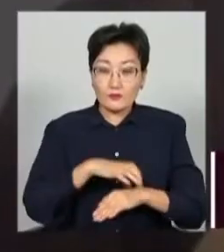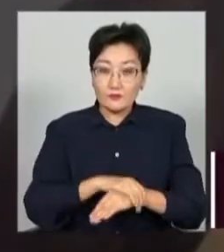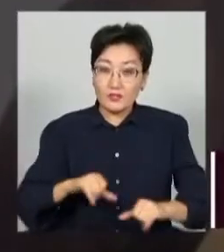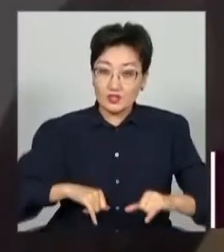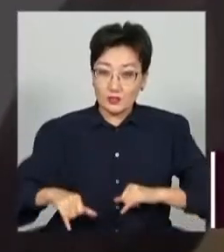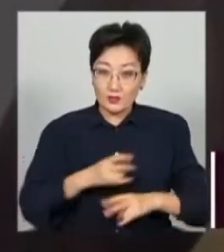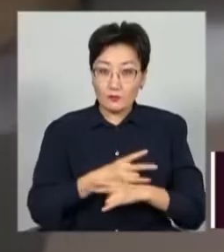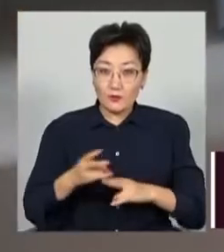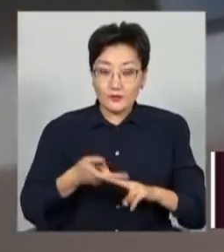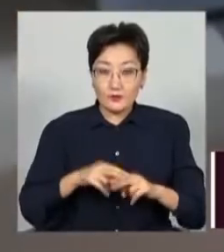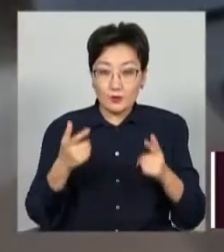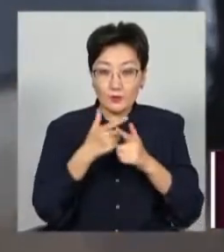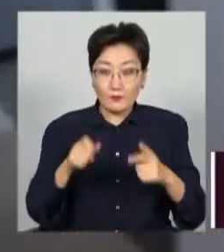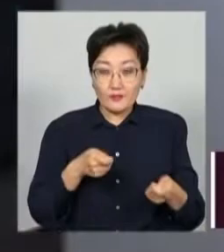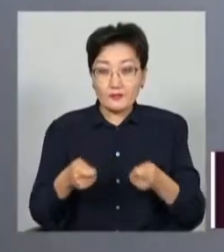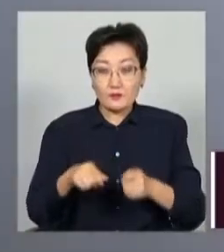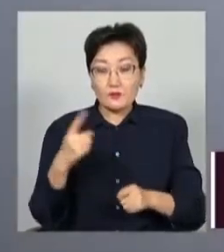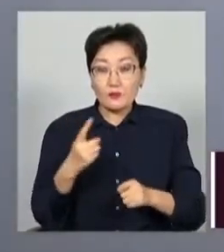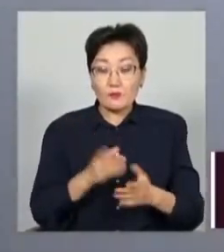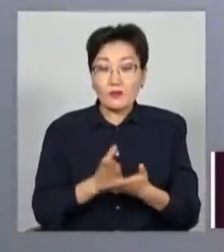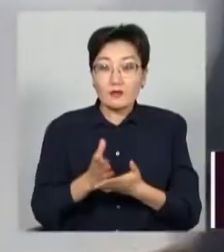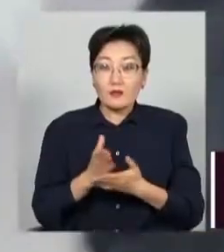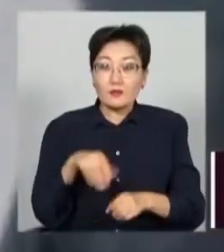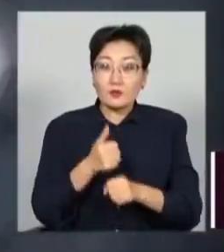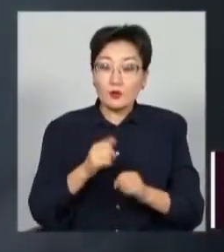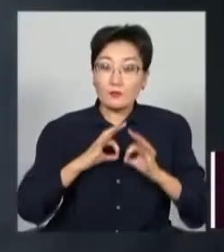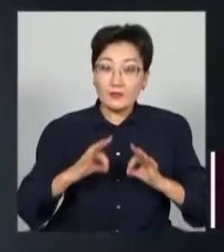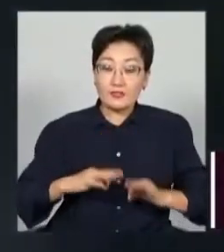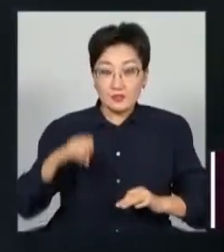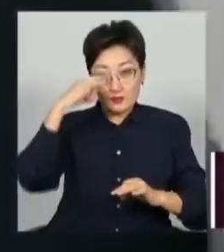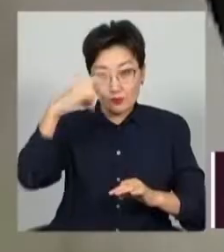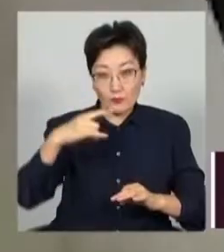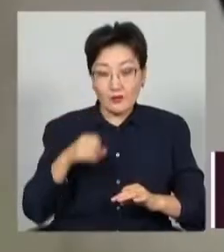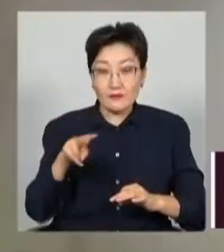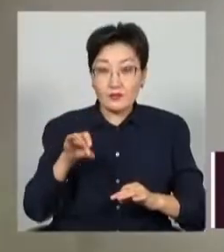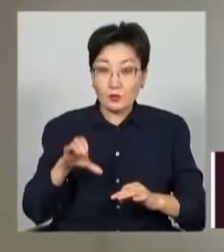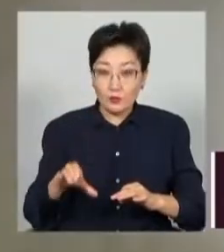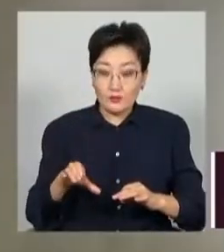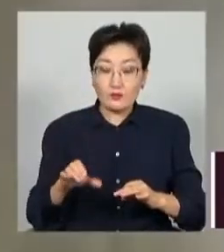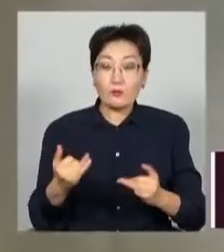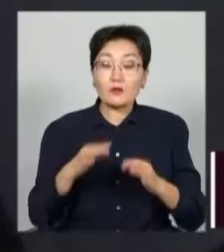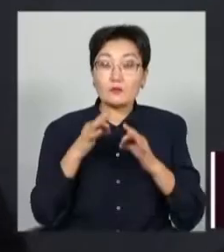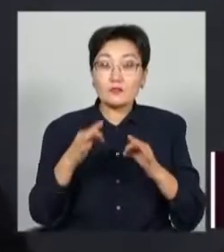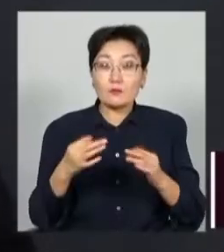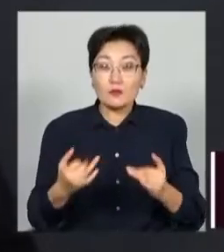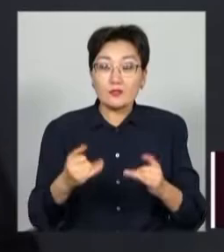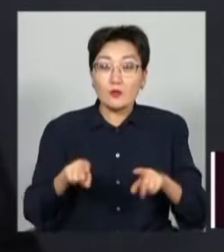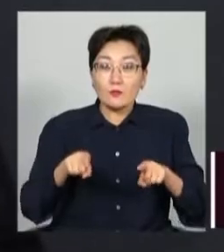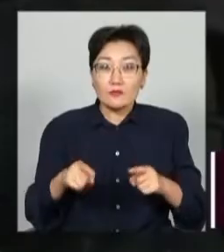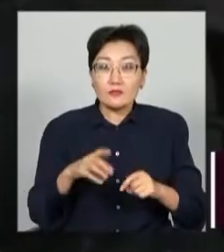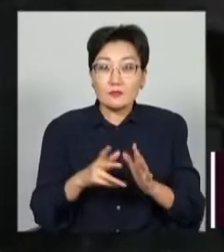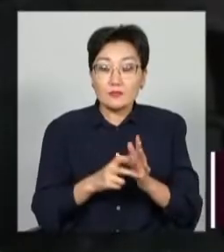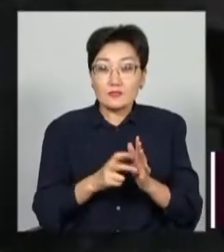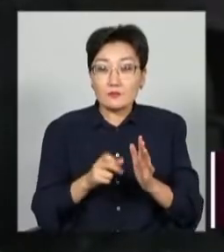терроризма об этом заявил руководитель 1 службой генеральной прокуратуры страны ель даст килем жан of по его словам сейчас задержана